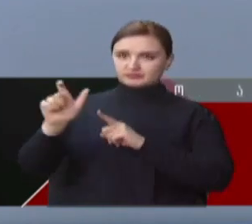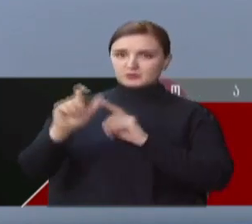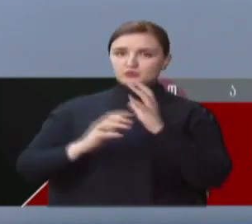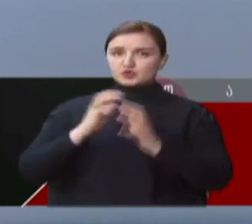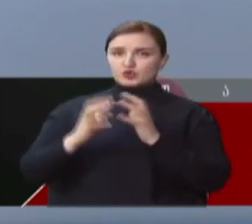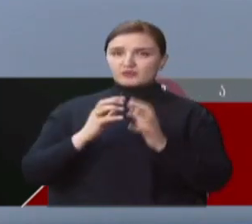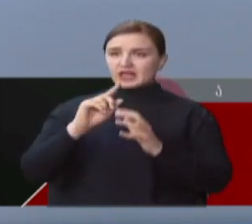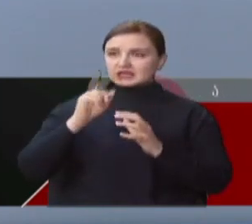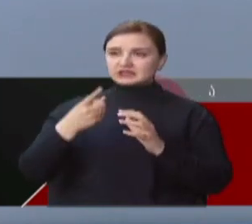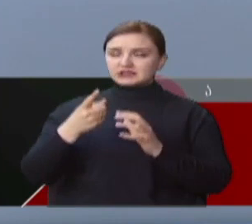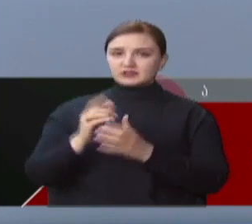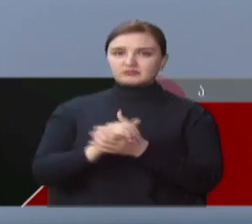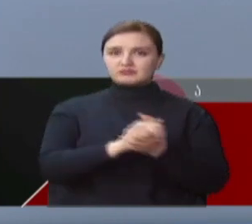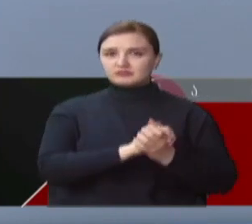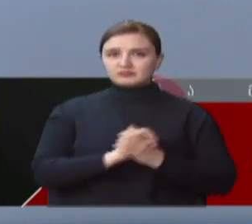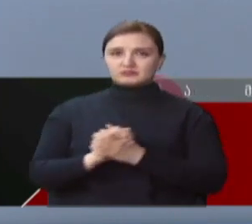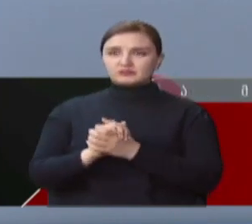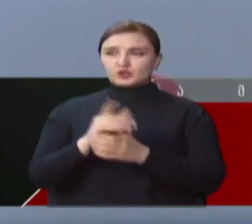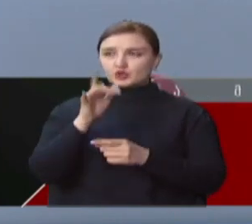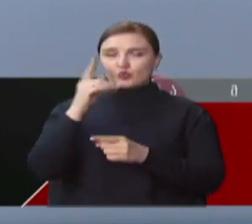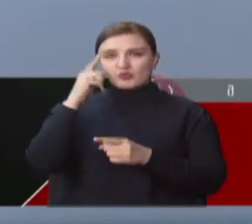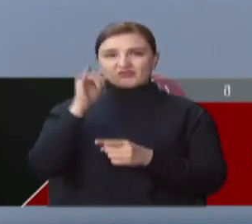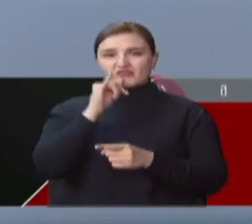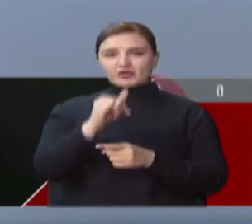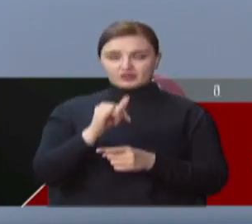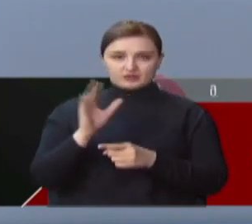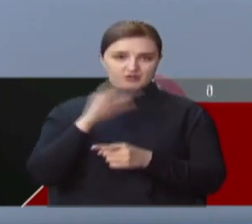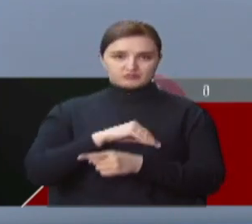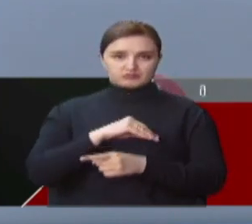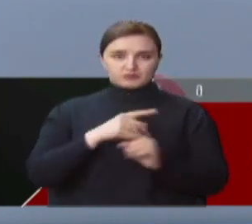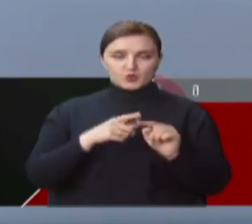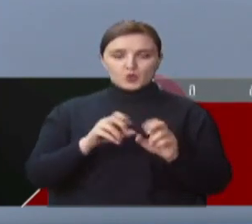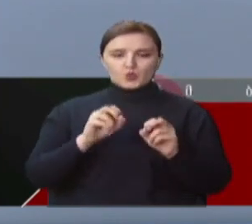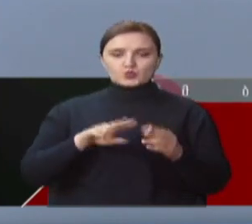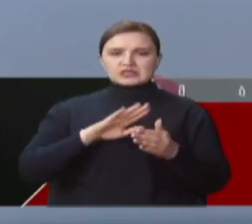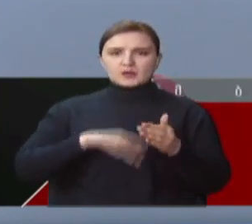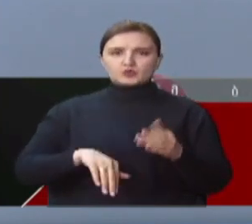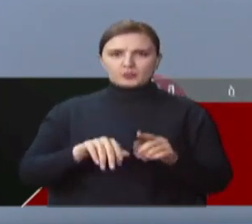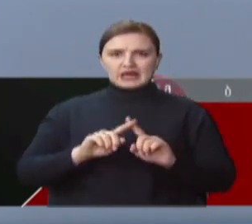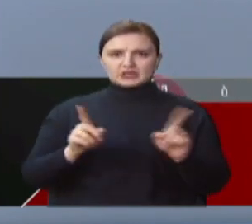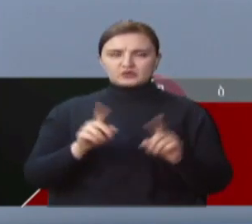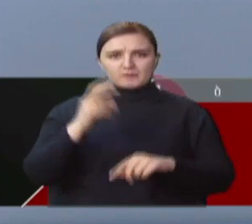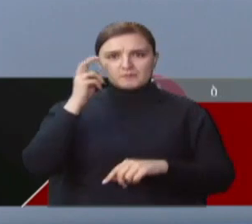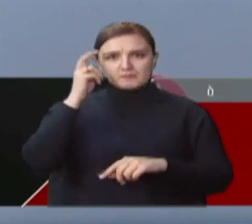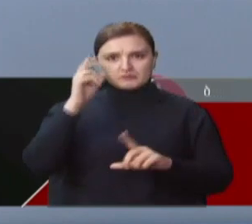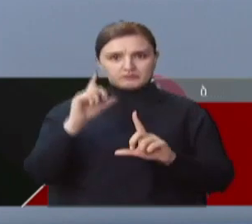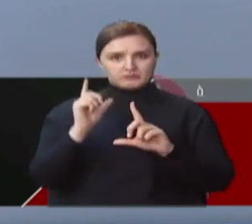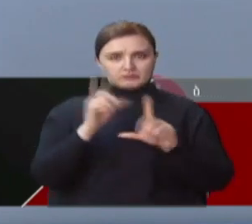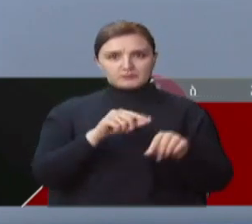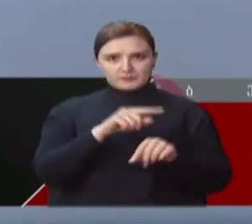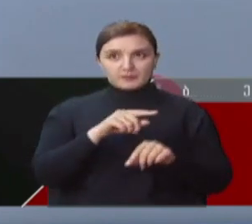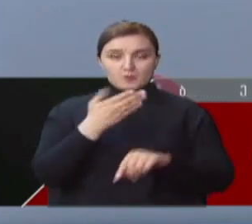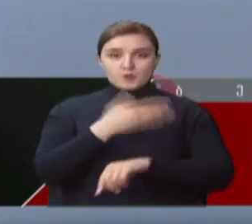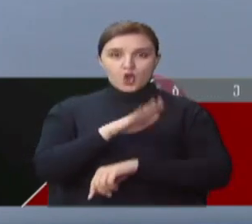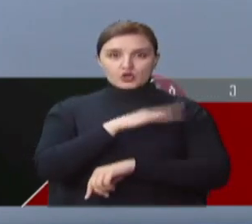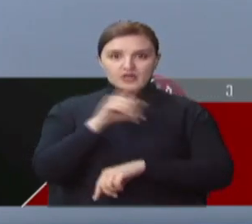მსოფლიო ლიდერთა რეაგირების შეფასებების დროს შეცდა მედიის ცნობით უსაფრთხოების განსაკუთრებული ზომების ფონზე ბაიდენის ვიზიტი პოლონეთის საჰაერო